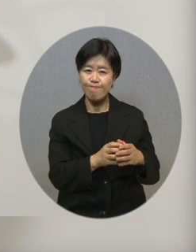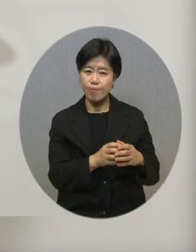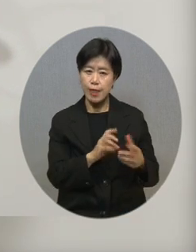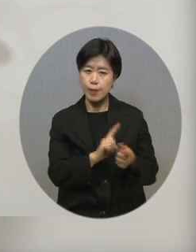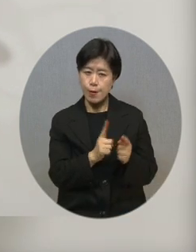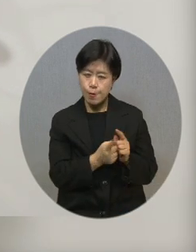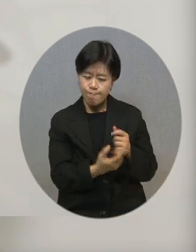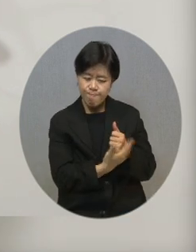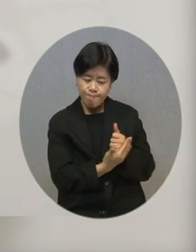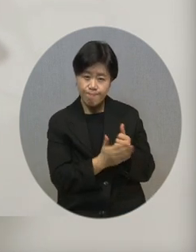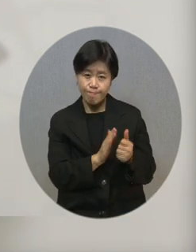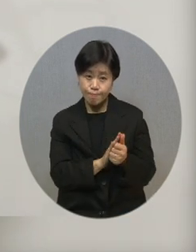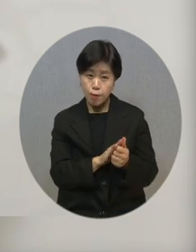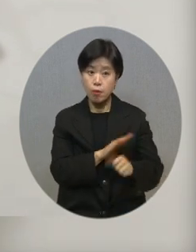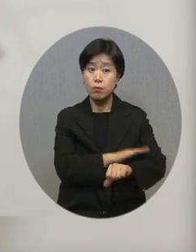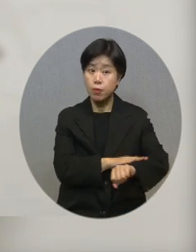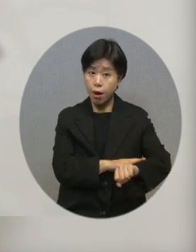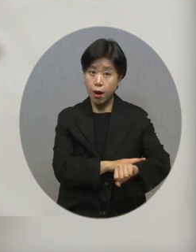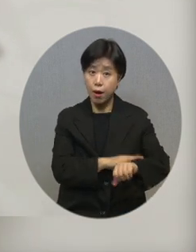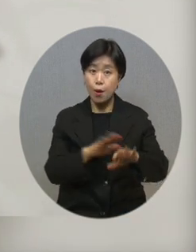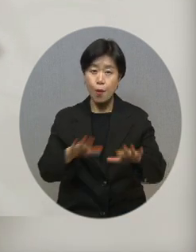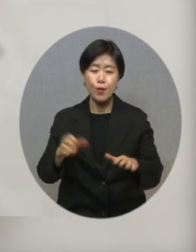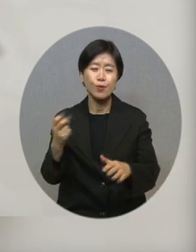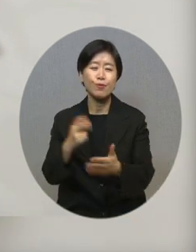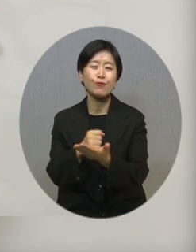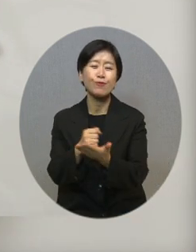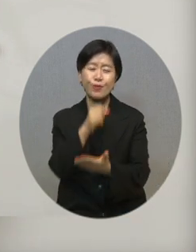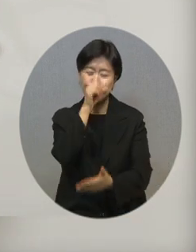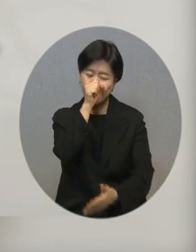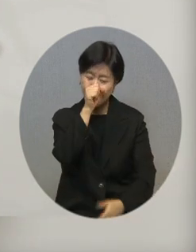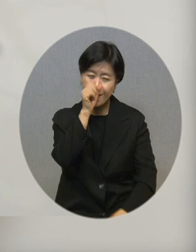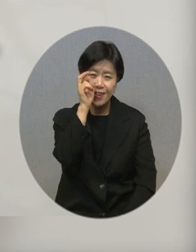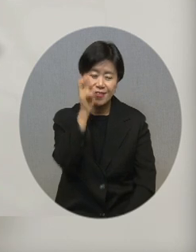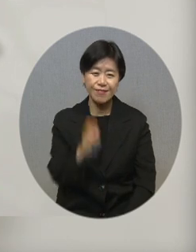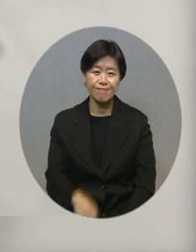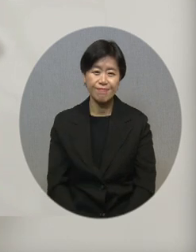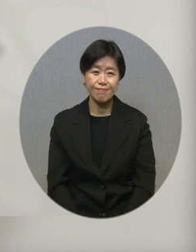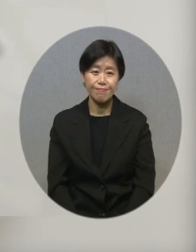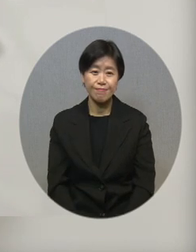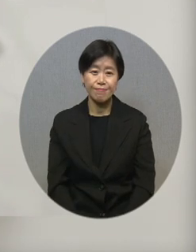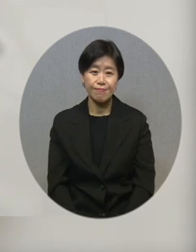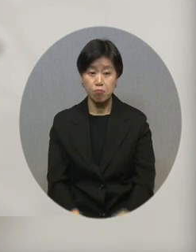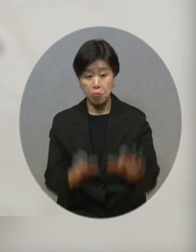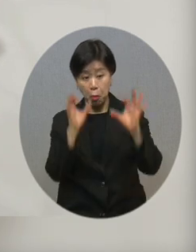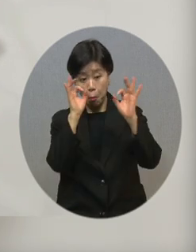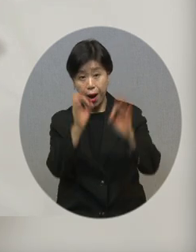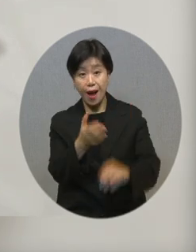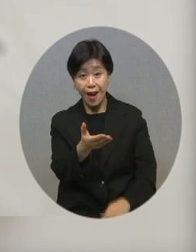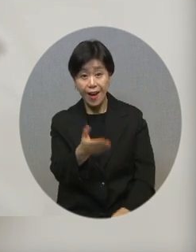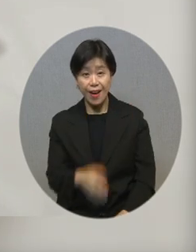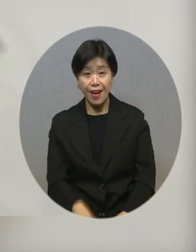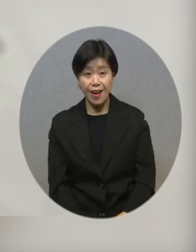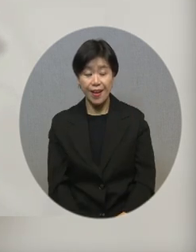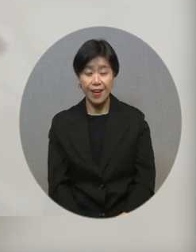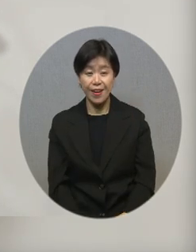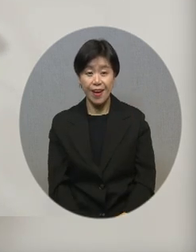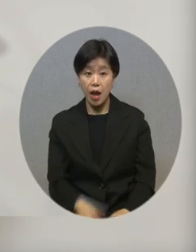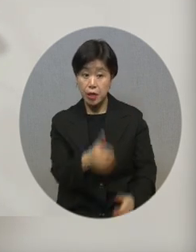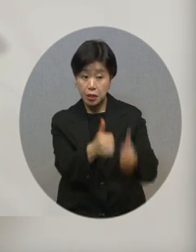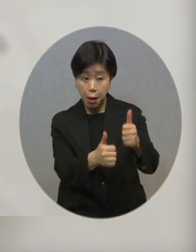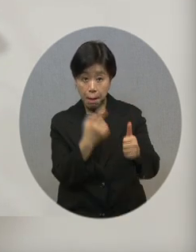팀원들도 잘해주고 오늘 운이 좋았던 것 같아요. 아까 보니까 선수 하시는 거 보니까